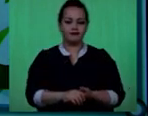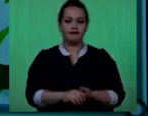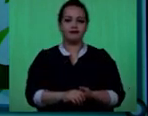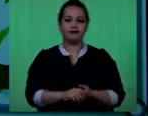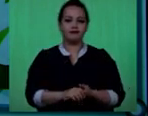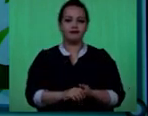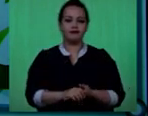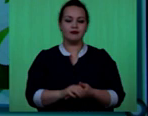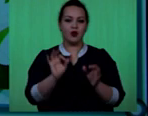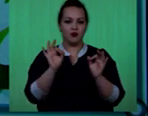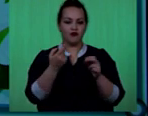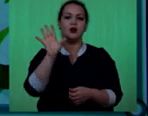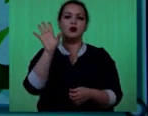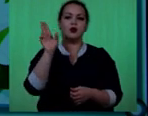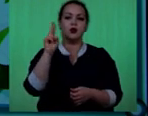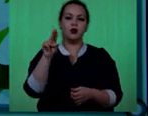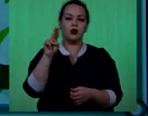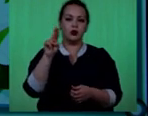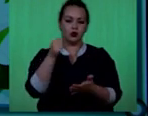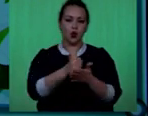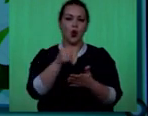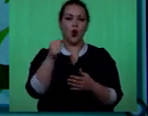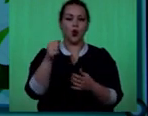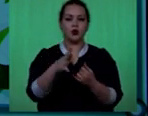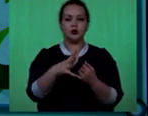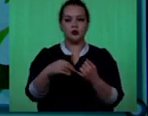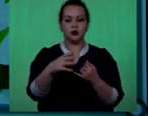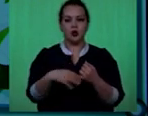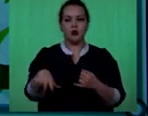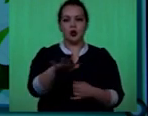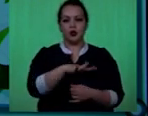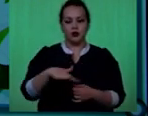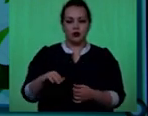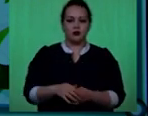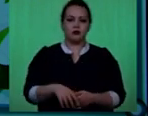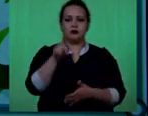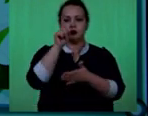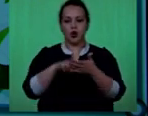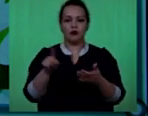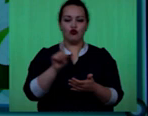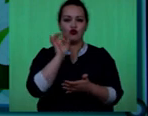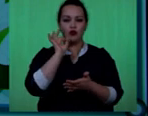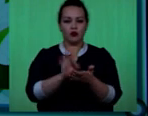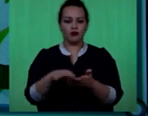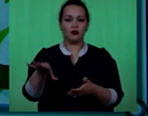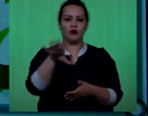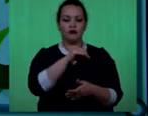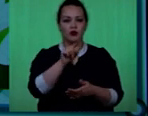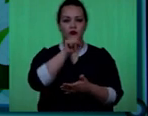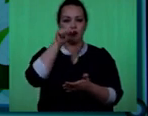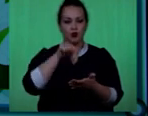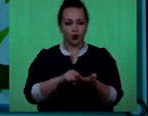же это наше солнышко молодцы ребята я уверена что вы ответили на все мои вопросы